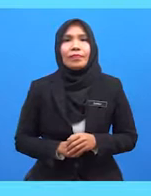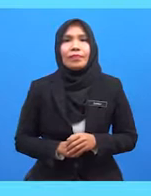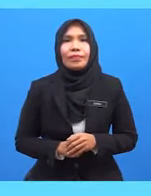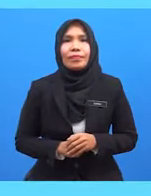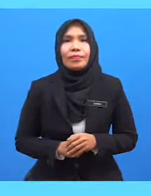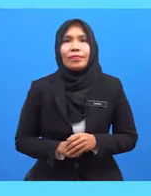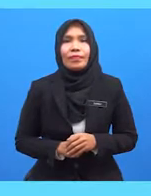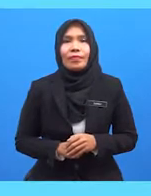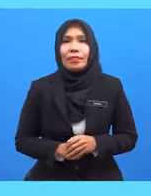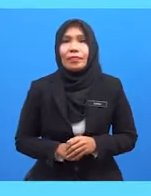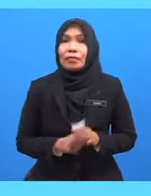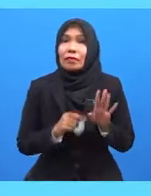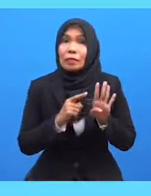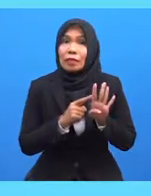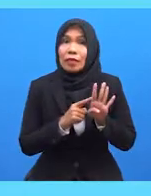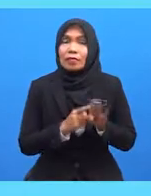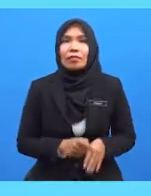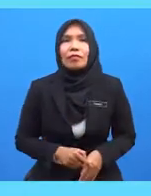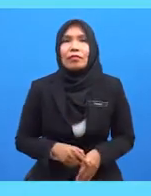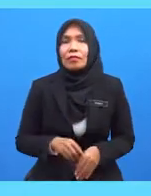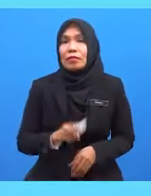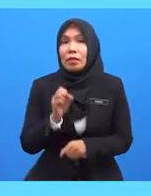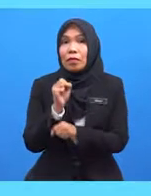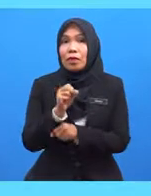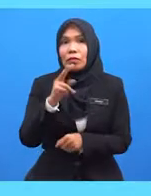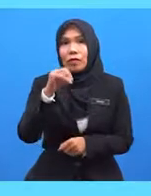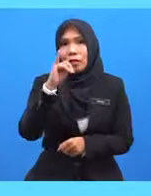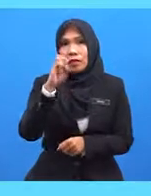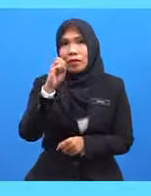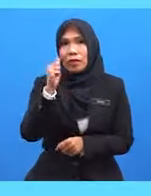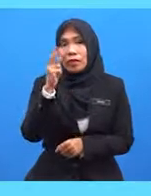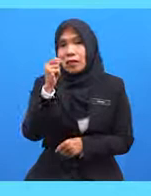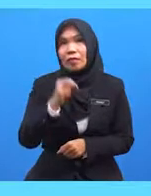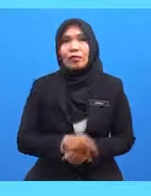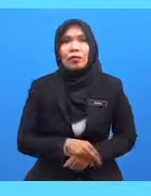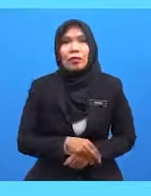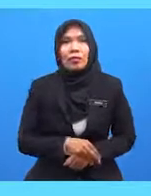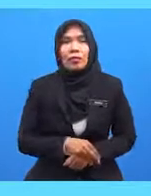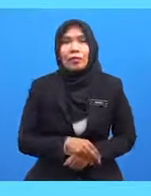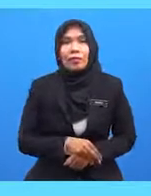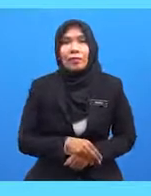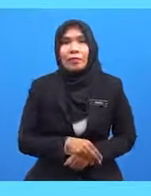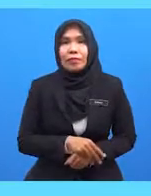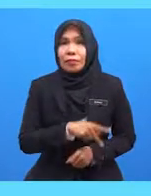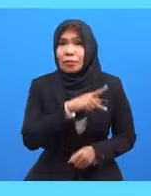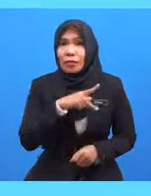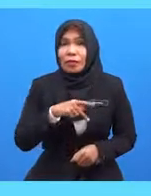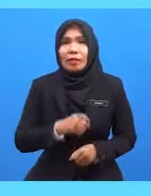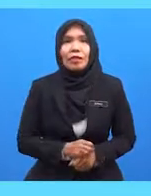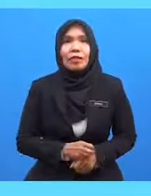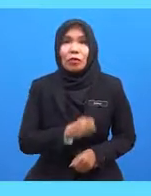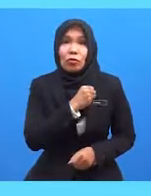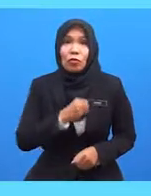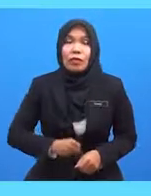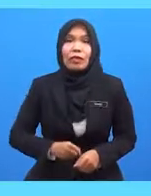Nisan Puteri Sultan Brunei ditemui di Jalan Residensi Bandar Sri Begawan